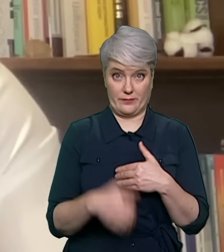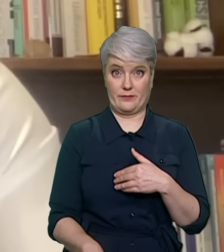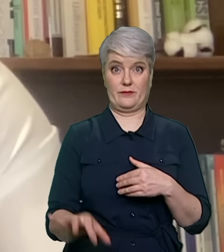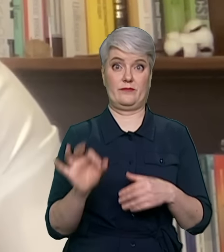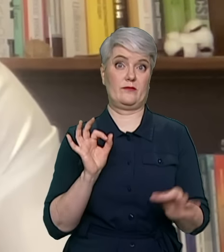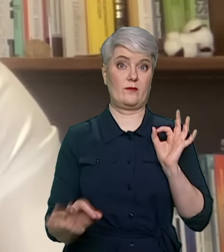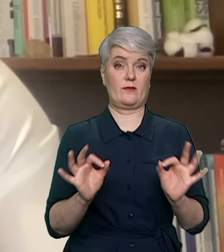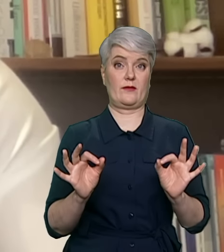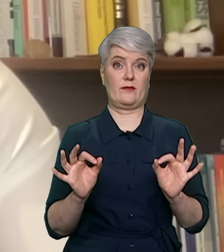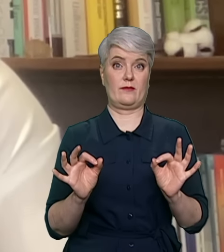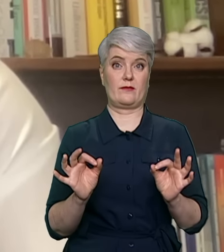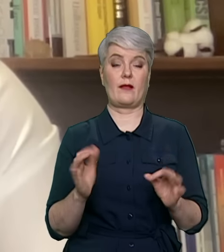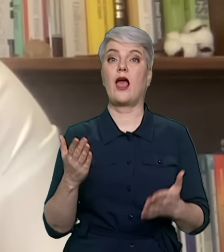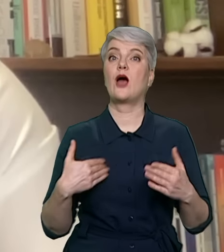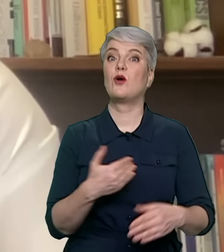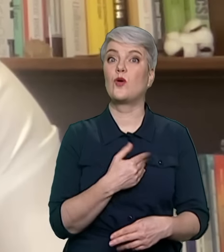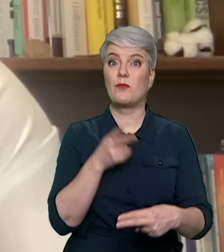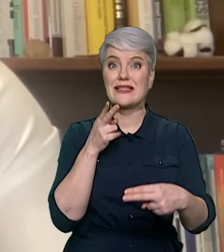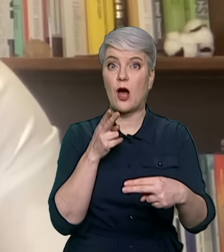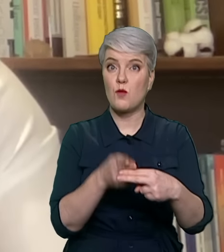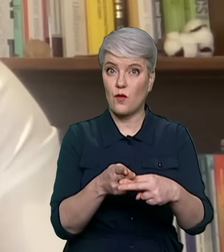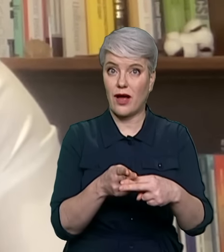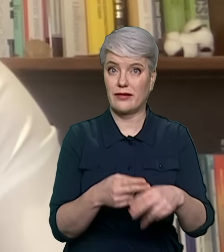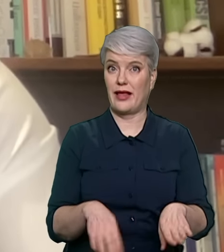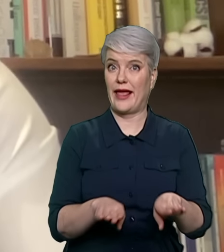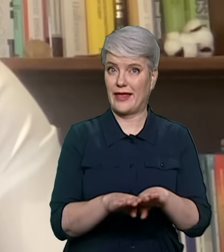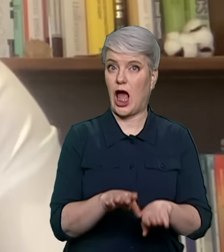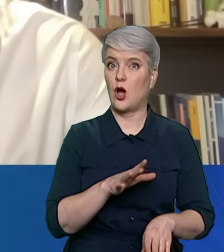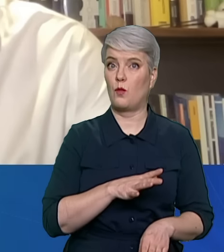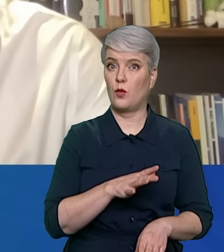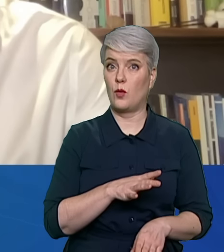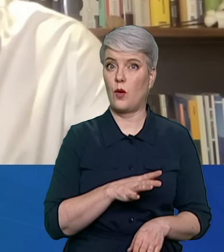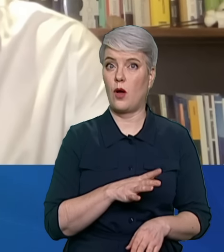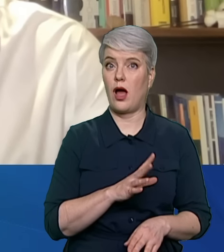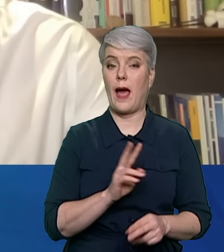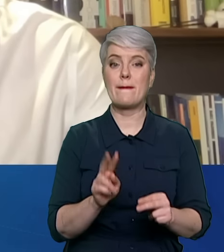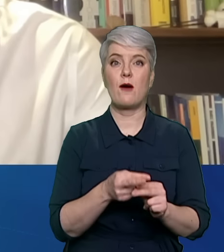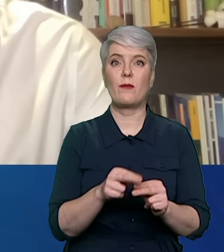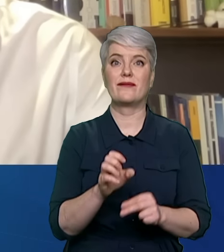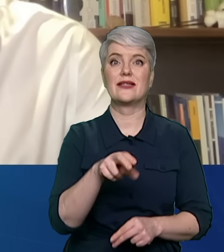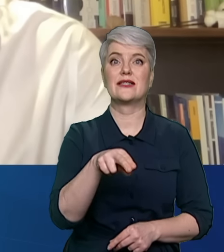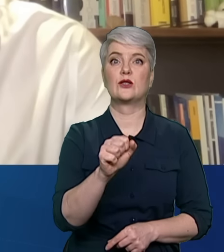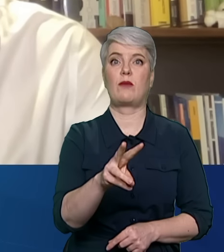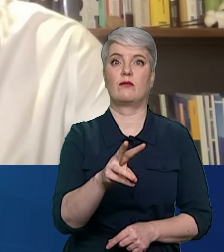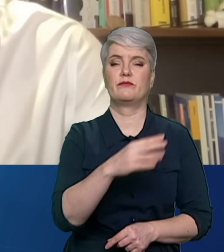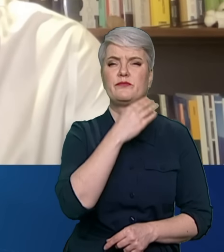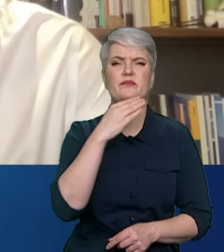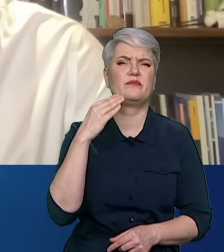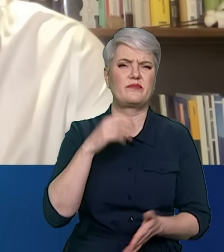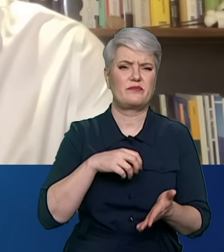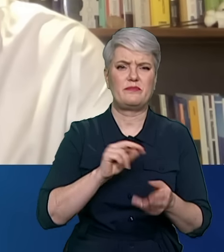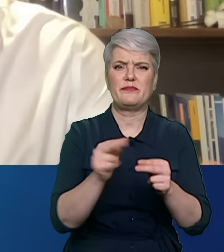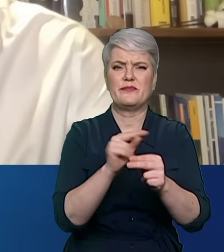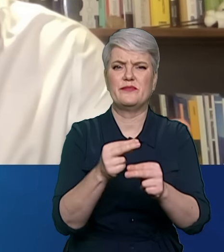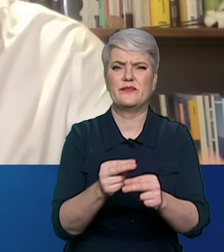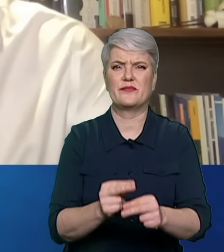хочемо його просто заблокувати, як це було, коли просто поправочний спам деякі фракції робили, так